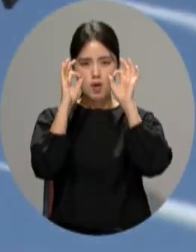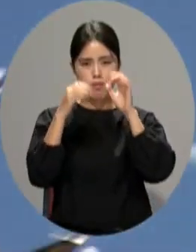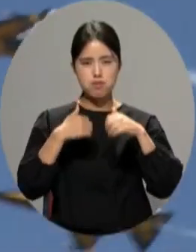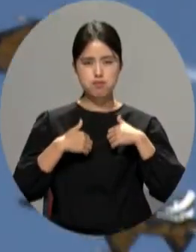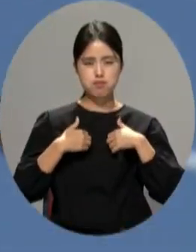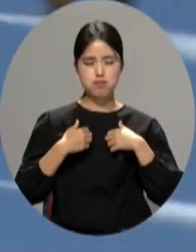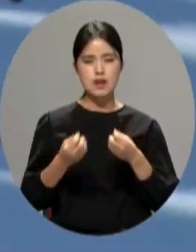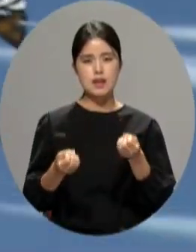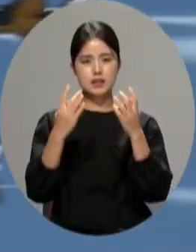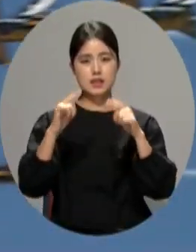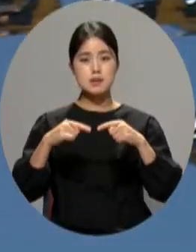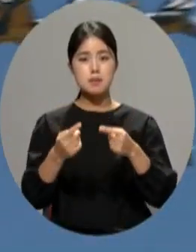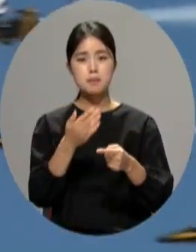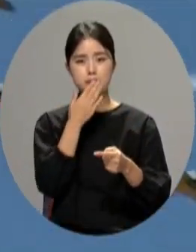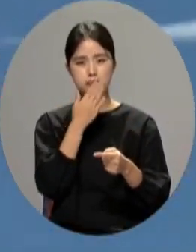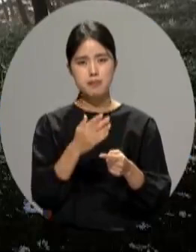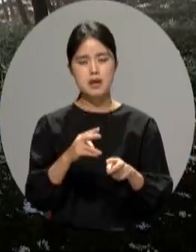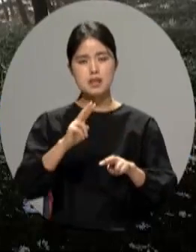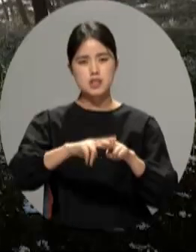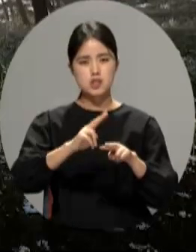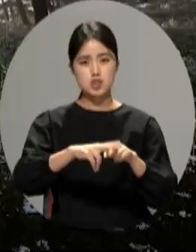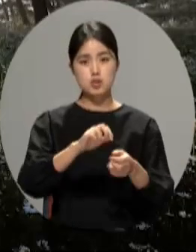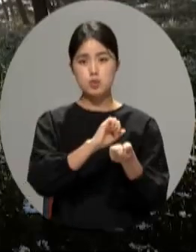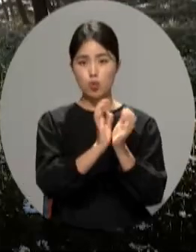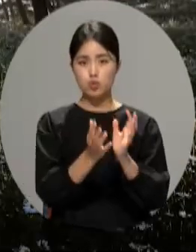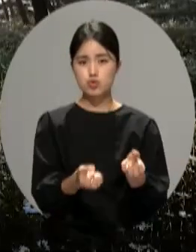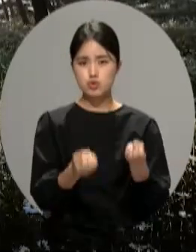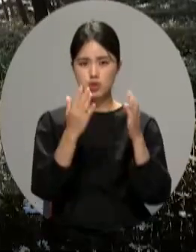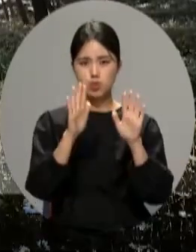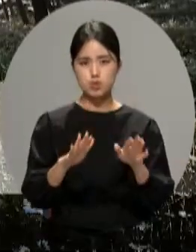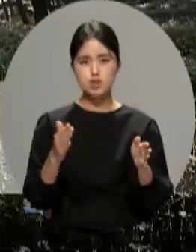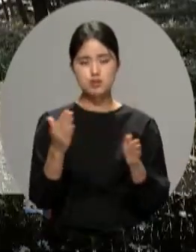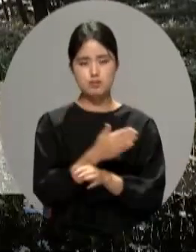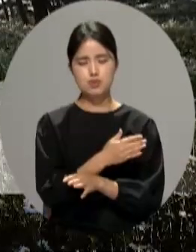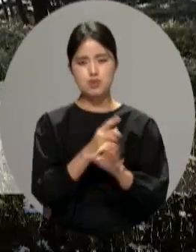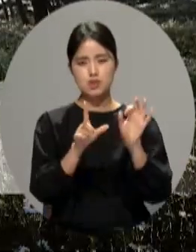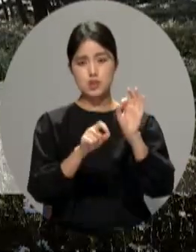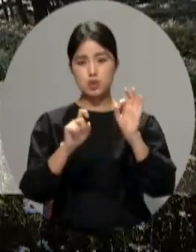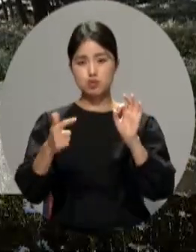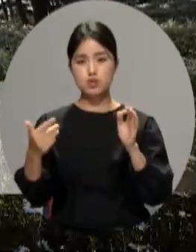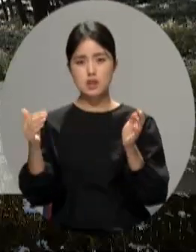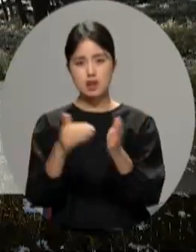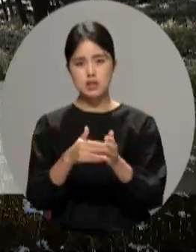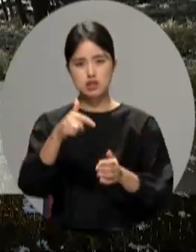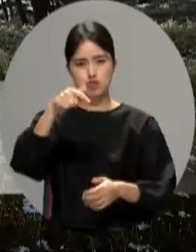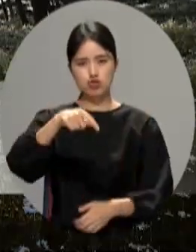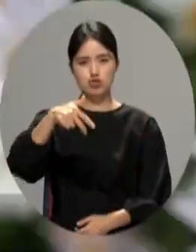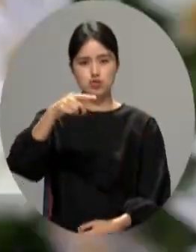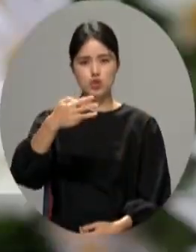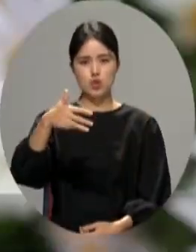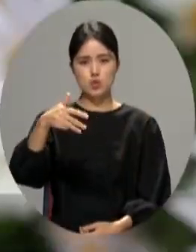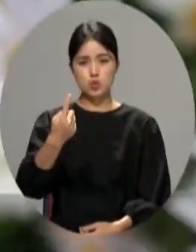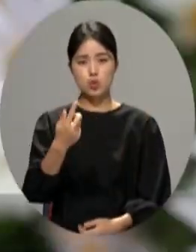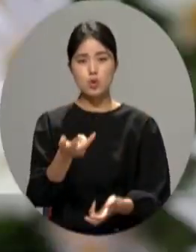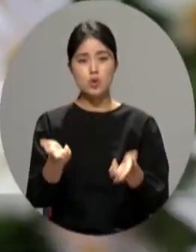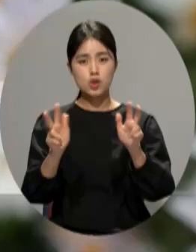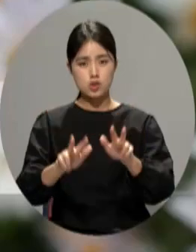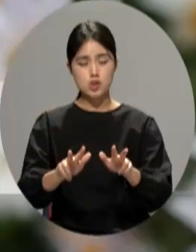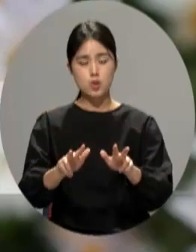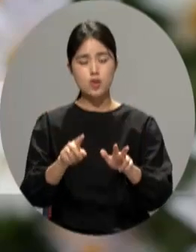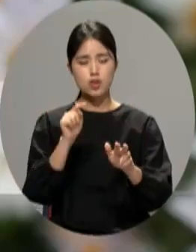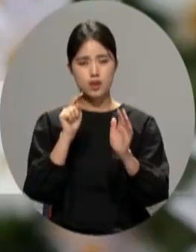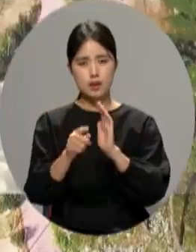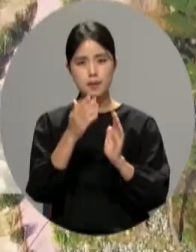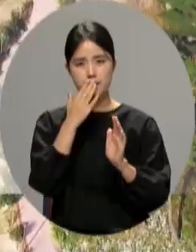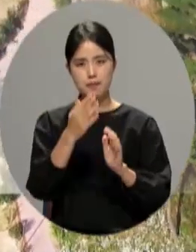행사를 즐길 수 있습니다 정읍 구절초 축제도 오늘부터 다음달 16일까지 구절초 지방정원에서 열려